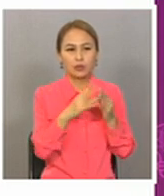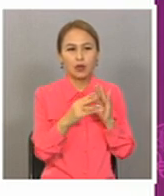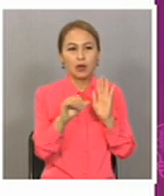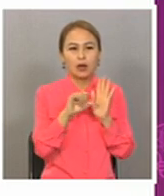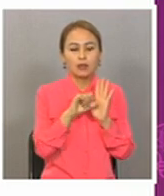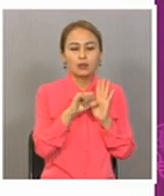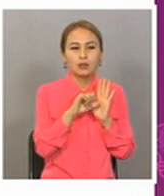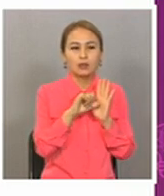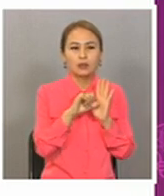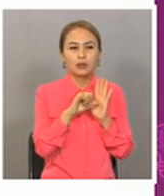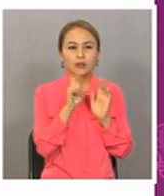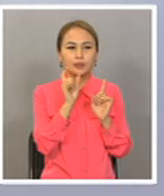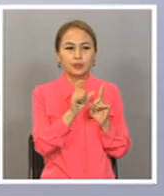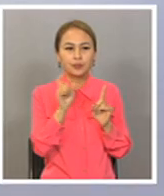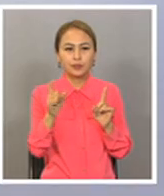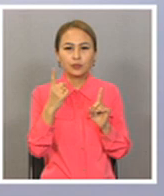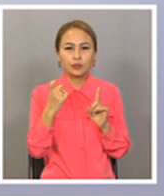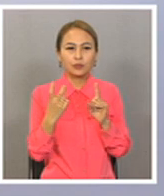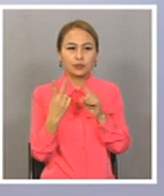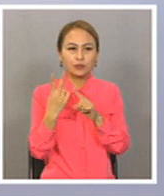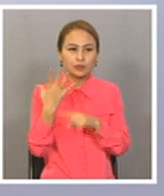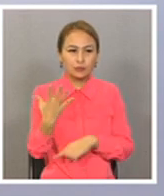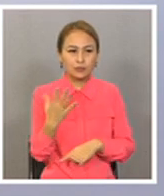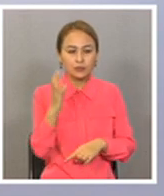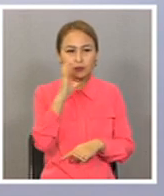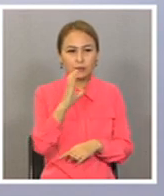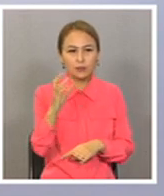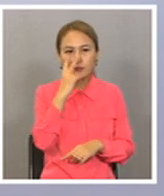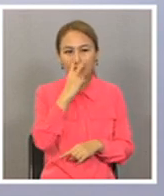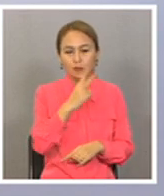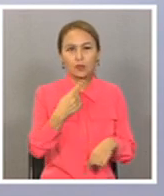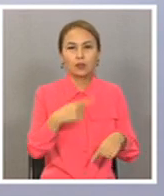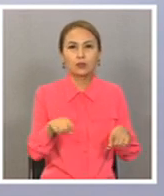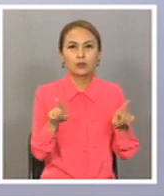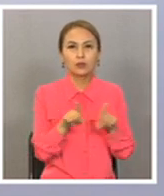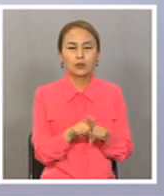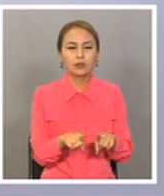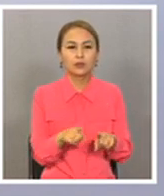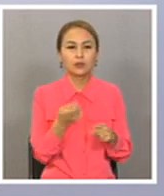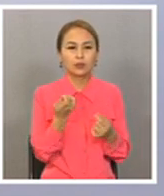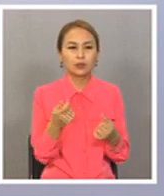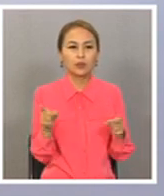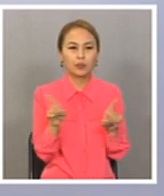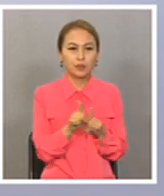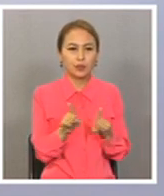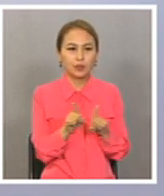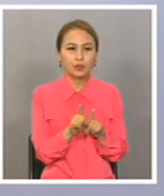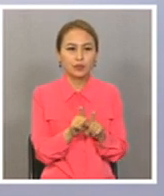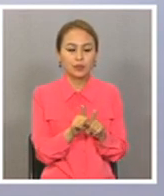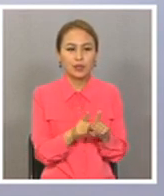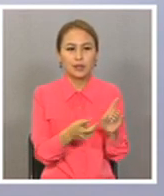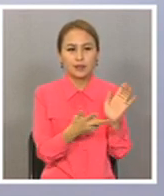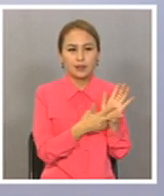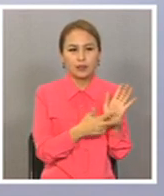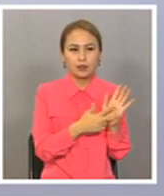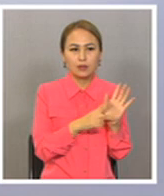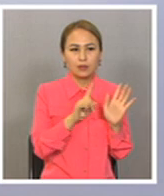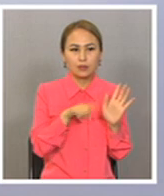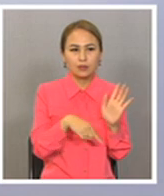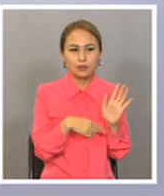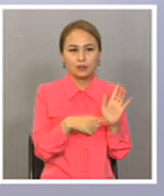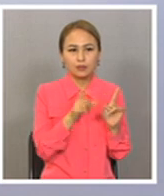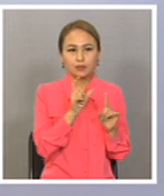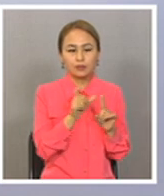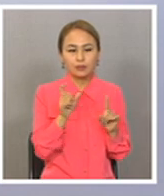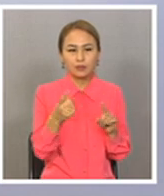6.125 болады. Келесі С-ға қараймыз. Бұнда да дәл соған ұқсас. 8.1-ге бір рет